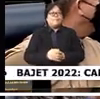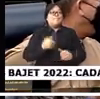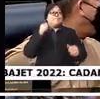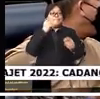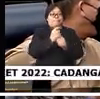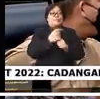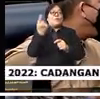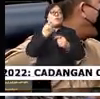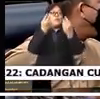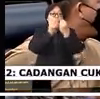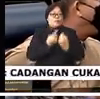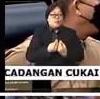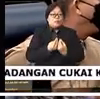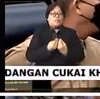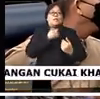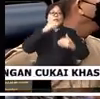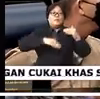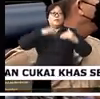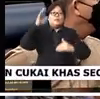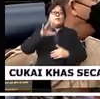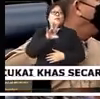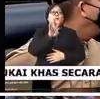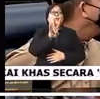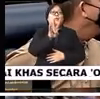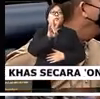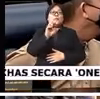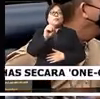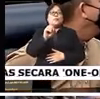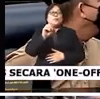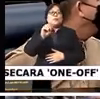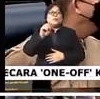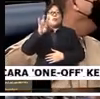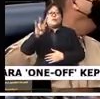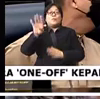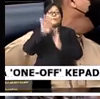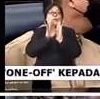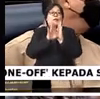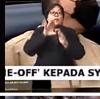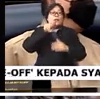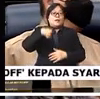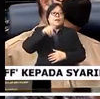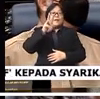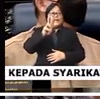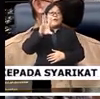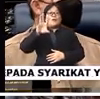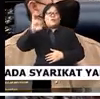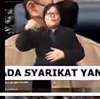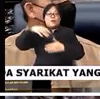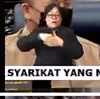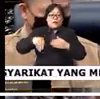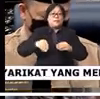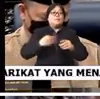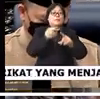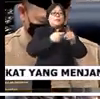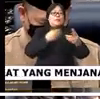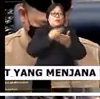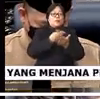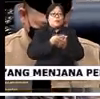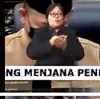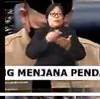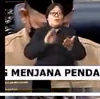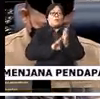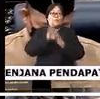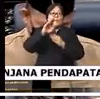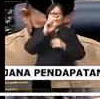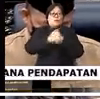subseksyen 4-3 Akta Kumpulan Wang Pembangunan 1996 atau Akta 406 membuat ketetapan, iaitu suatu jumlah wang sebanyak tidak